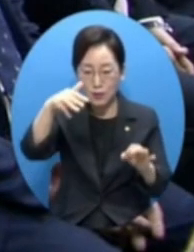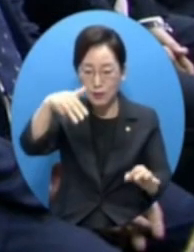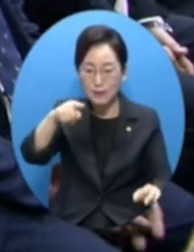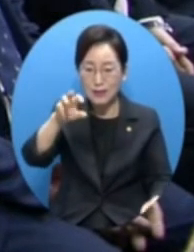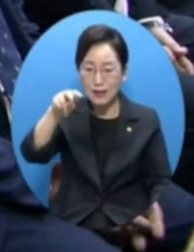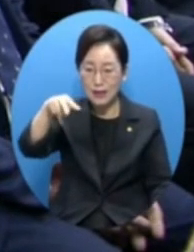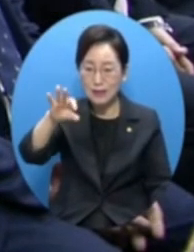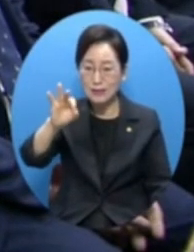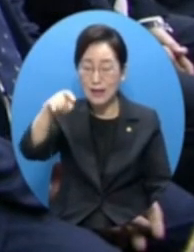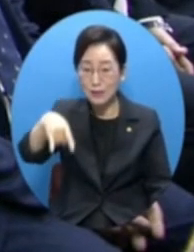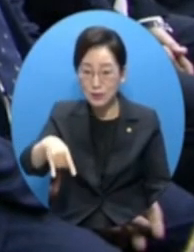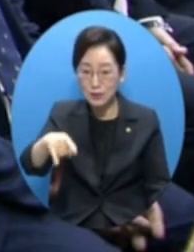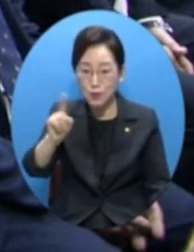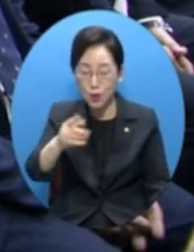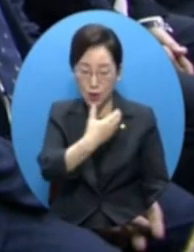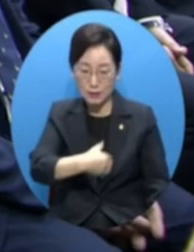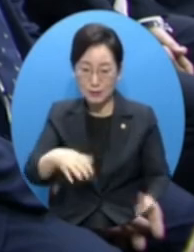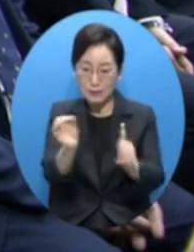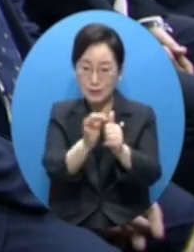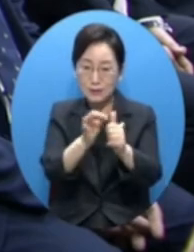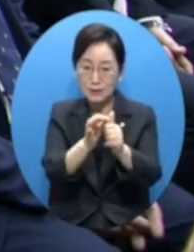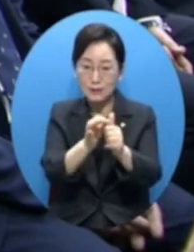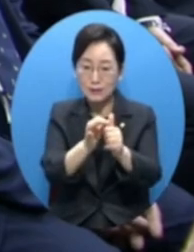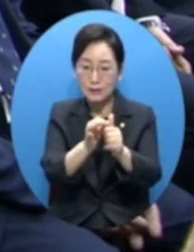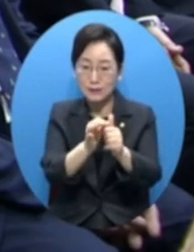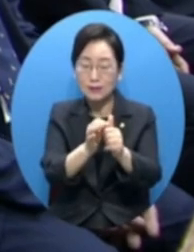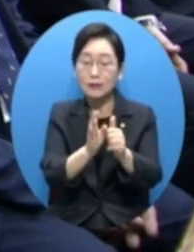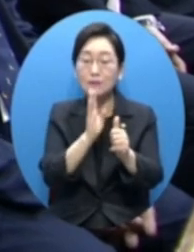해갖고 기초생활수급자 대상인데도 불구하고